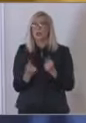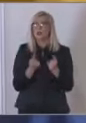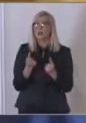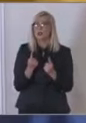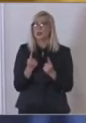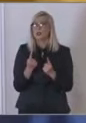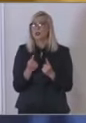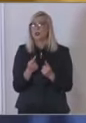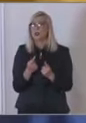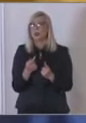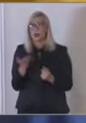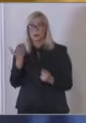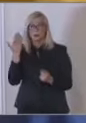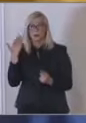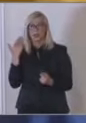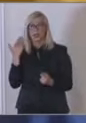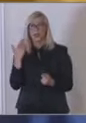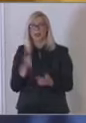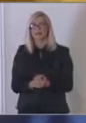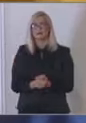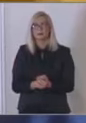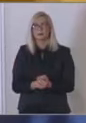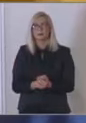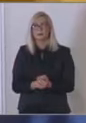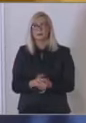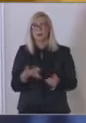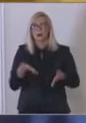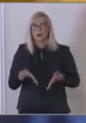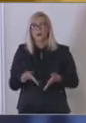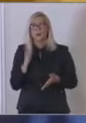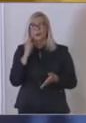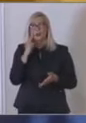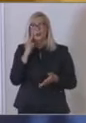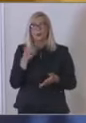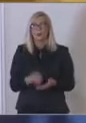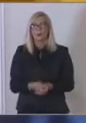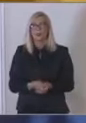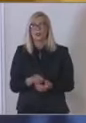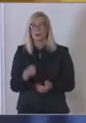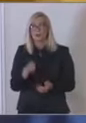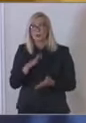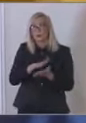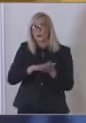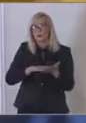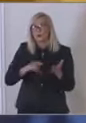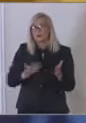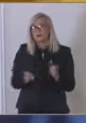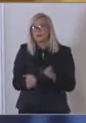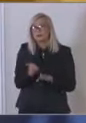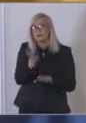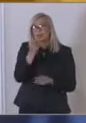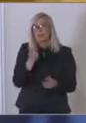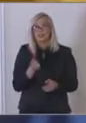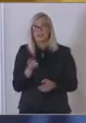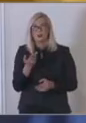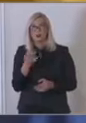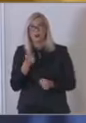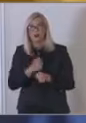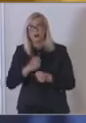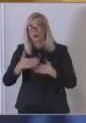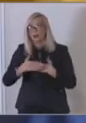herët në këtu në Shkup dhe më gjerë ka fillu të rritet numri. Bashkëpunimi është i ngushtë në